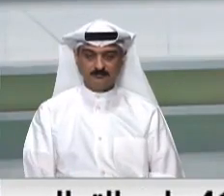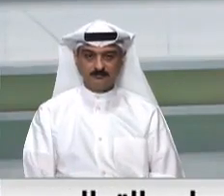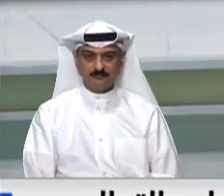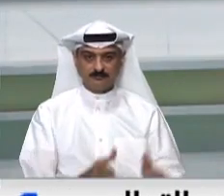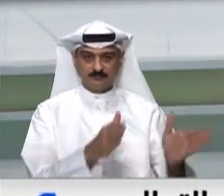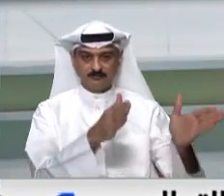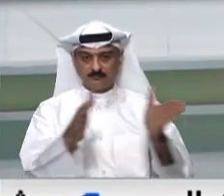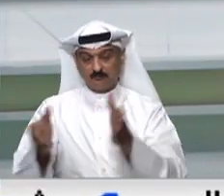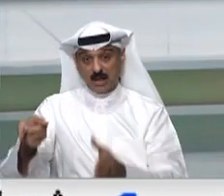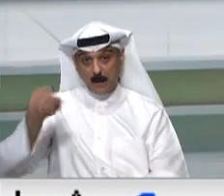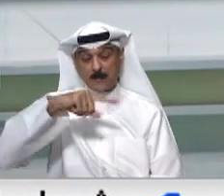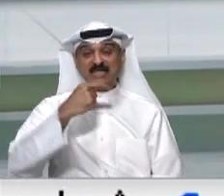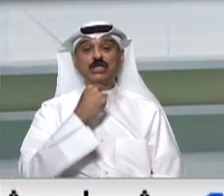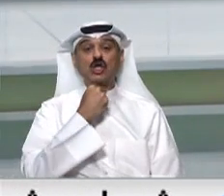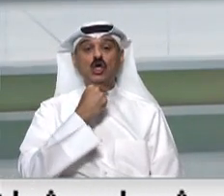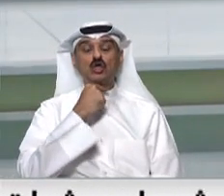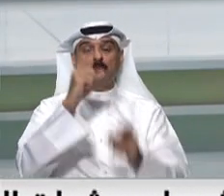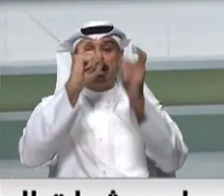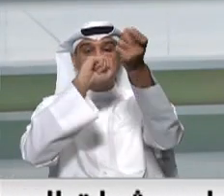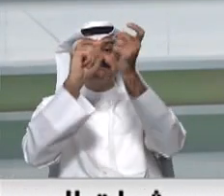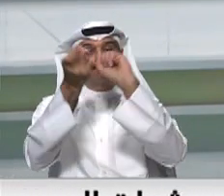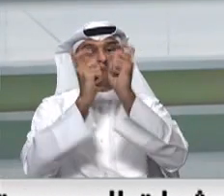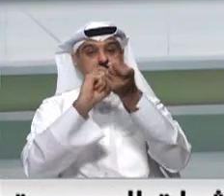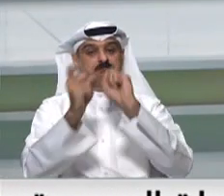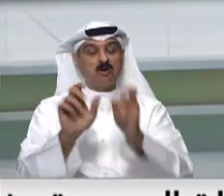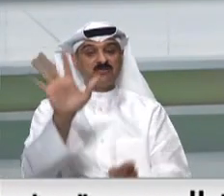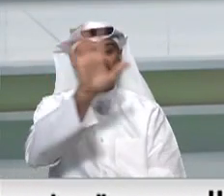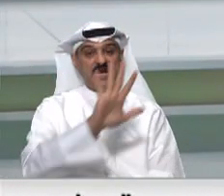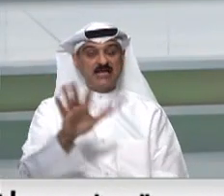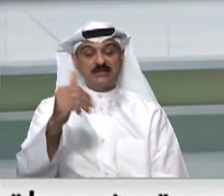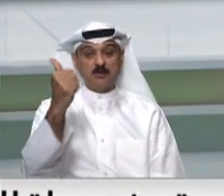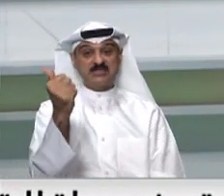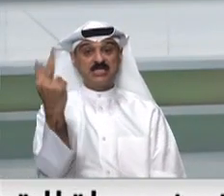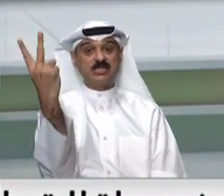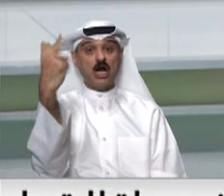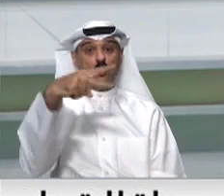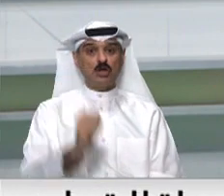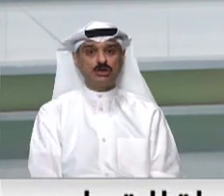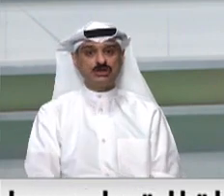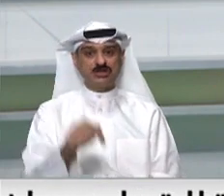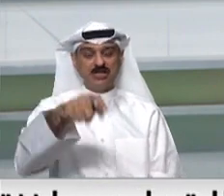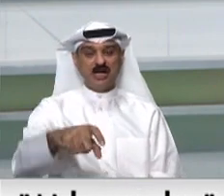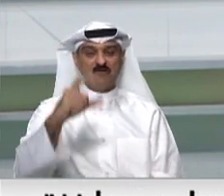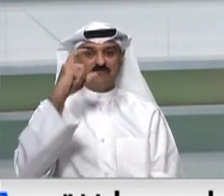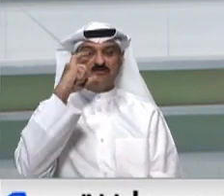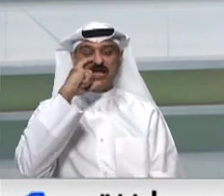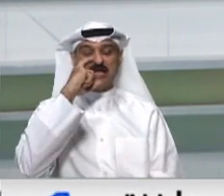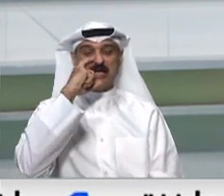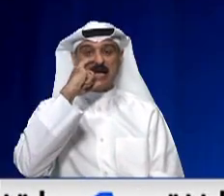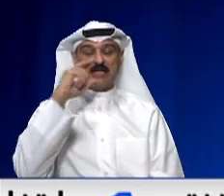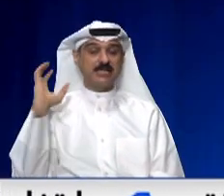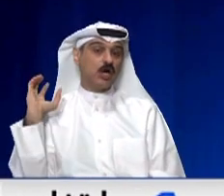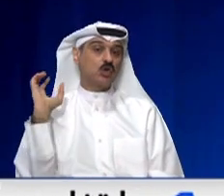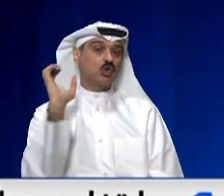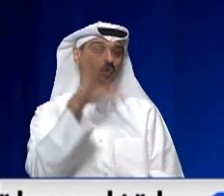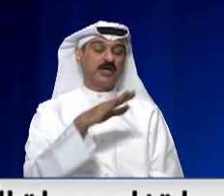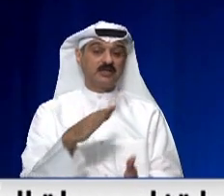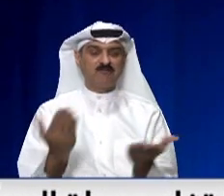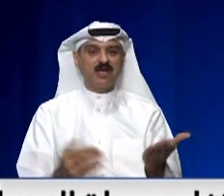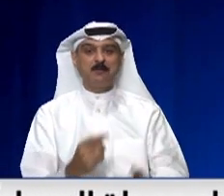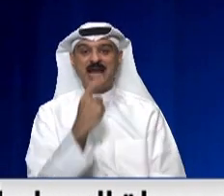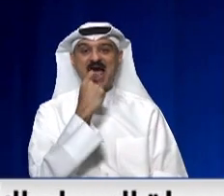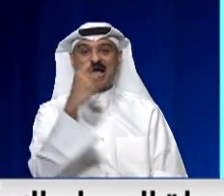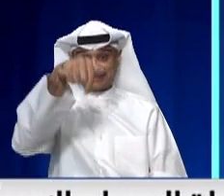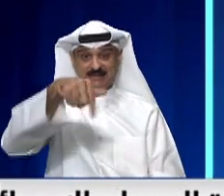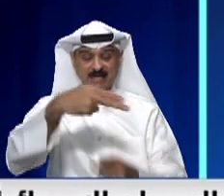تنطلق غدا الجمعة البطولة الآسيوية 26 للأندية أبطال الدوري لكرة اليد التي يستضيفها نادي القادسية الكويتي،